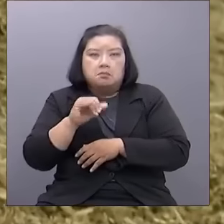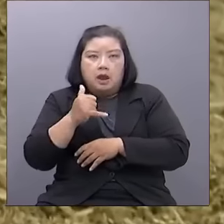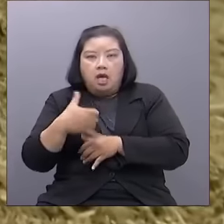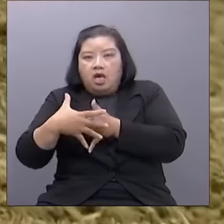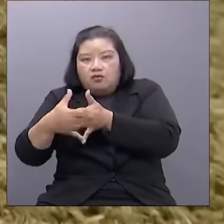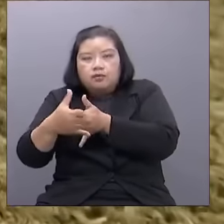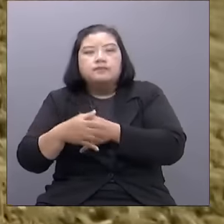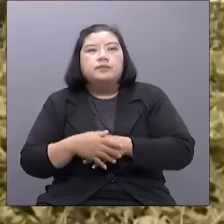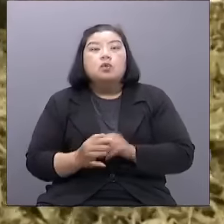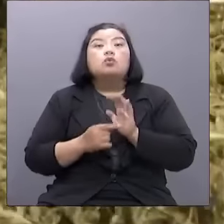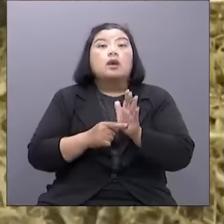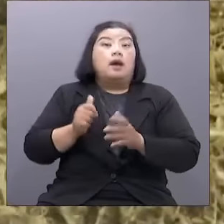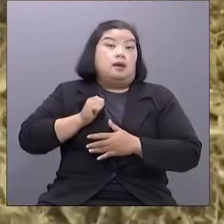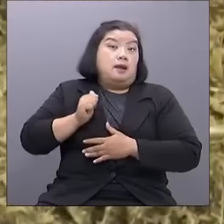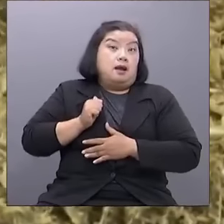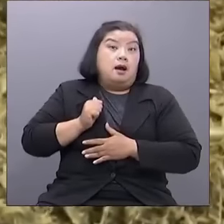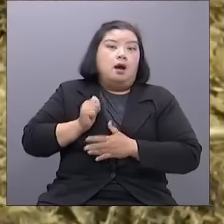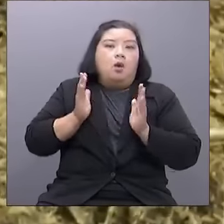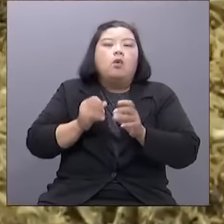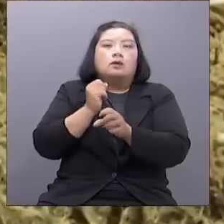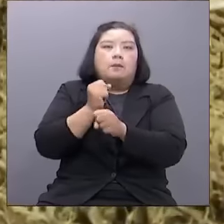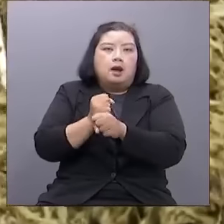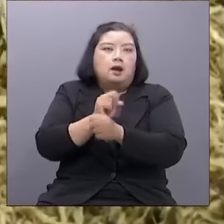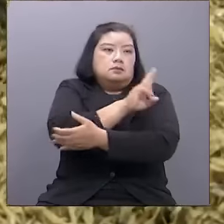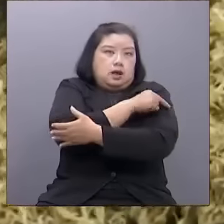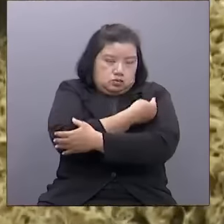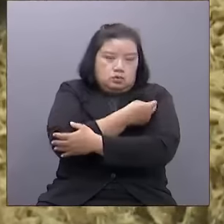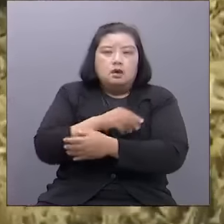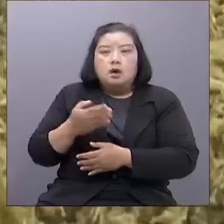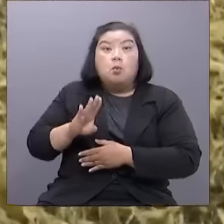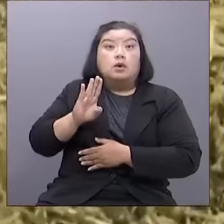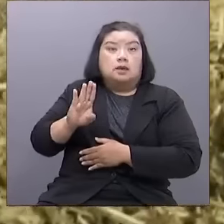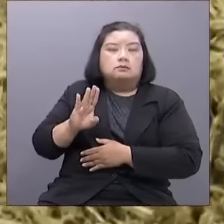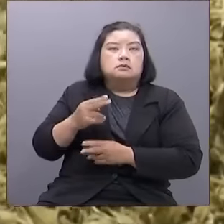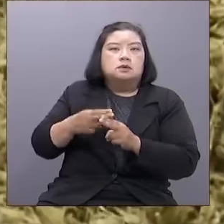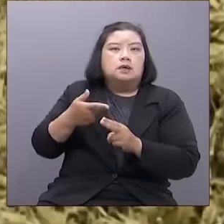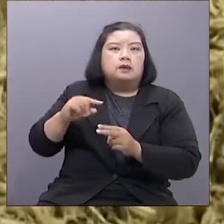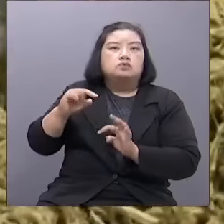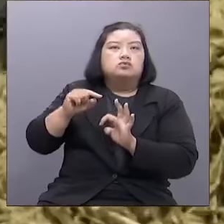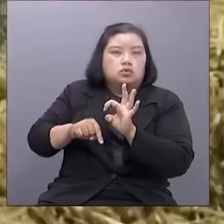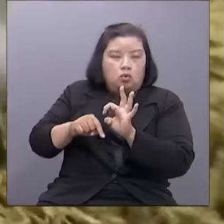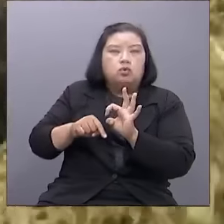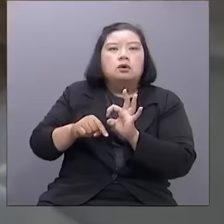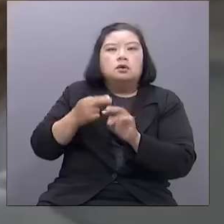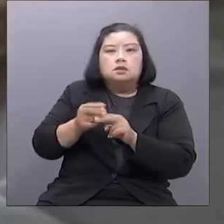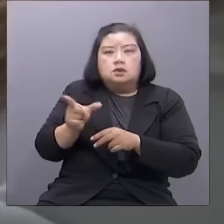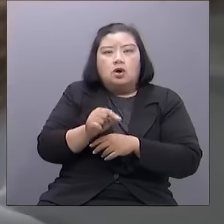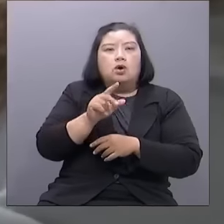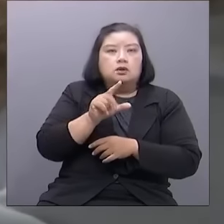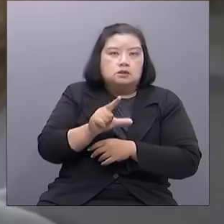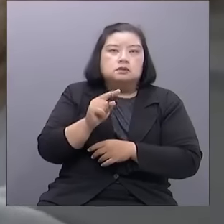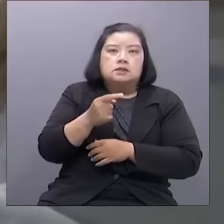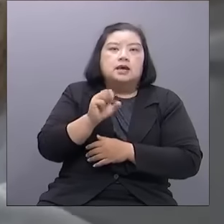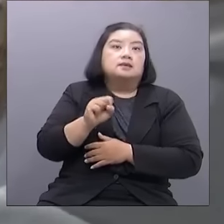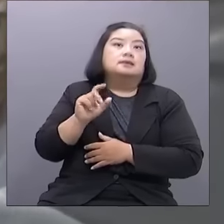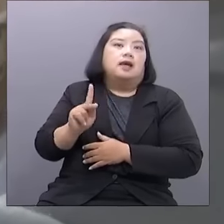ในแคนาดาเจ้าหน้าที่สาธารณสุขค่ะหารือกับบริษัท GlaxoSmithKline นะคะหรือ GSK เพื่อเตรียมผลิตวัคซีนไข้